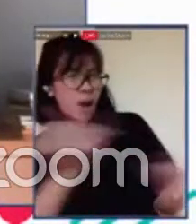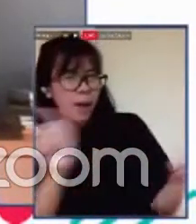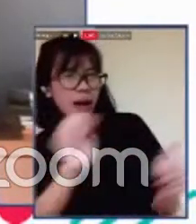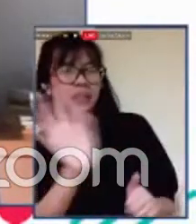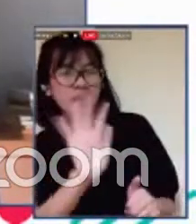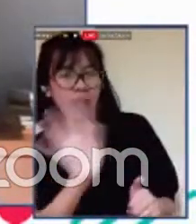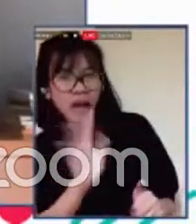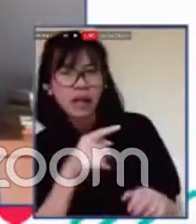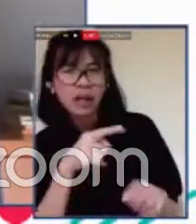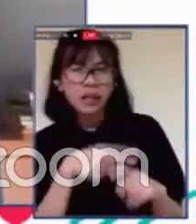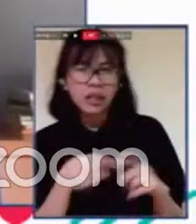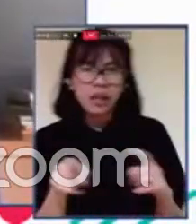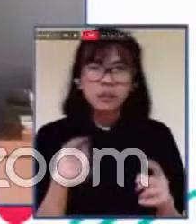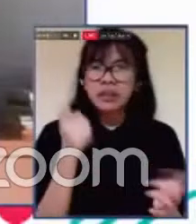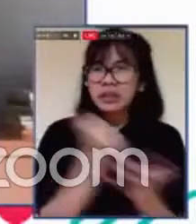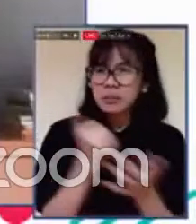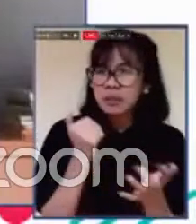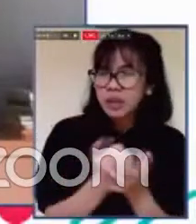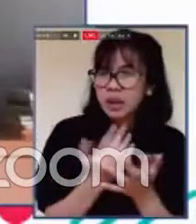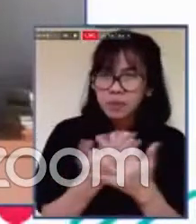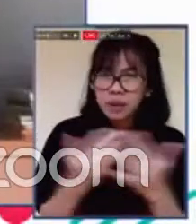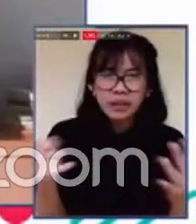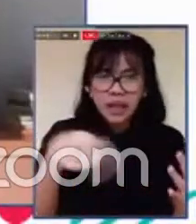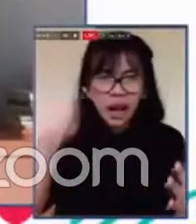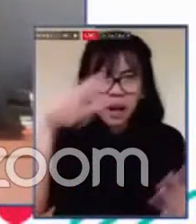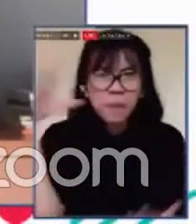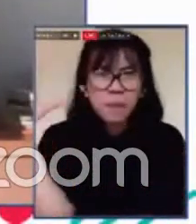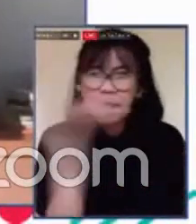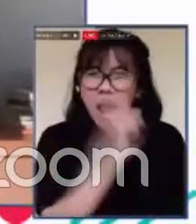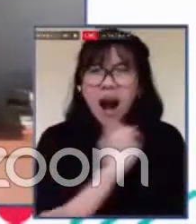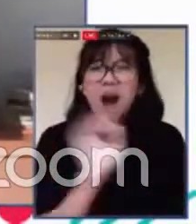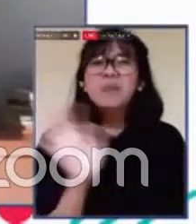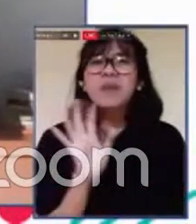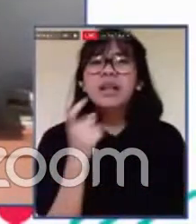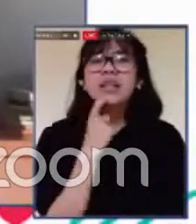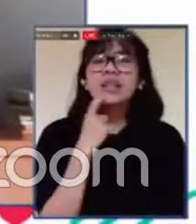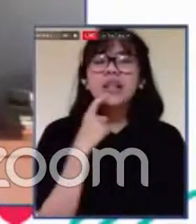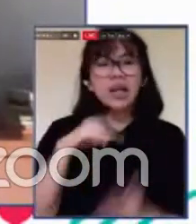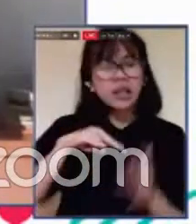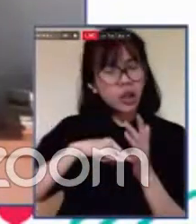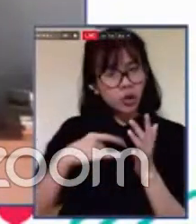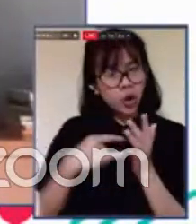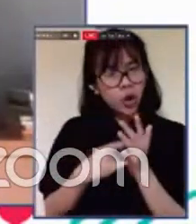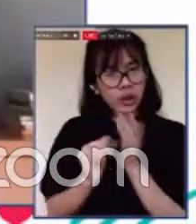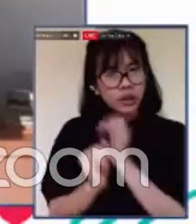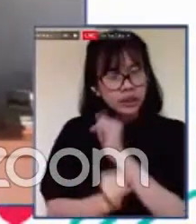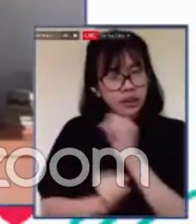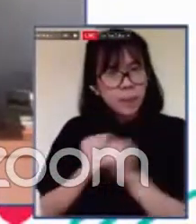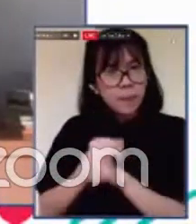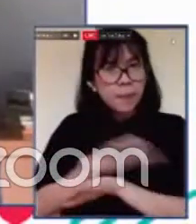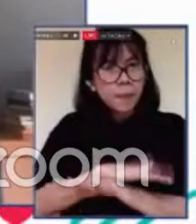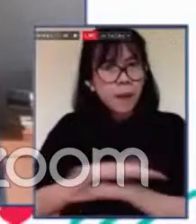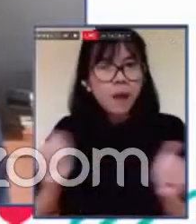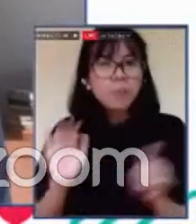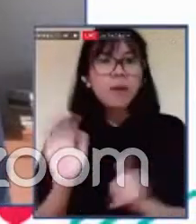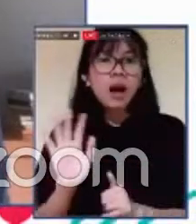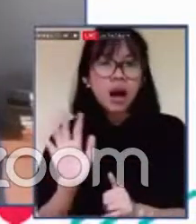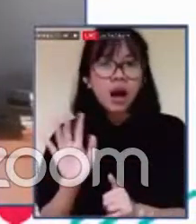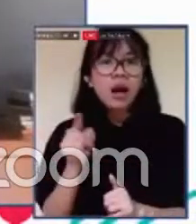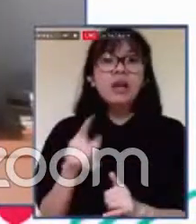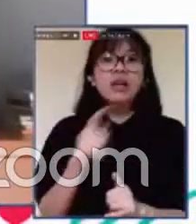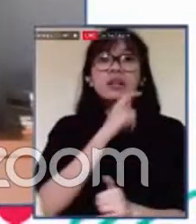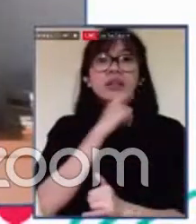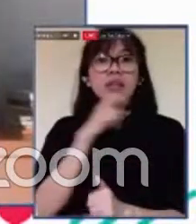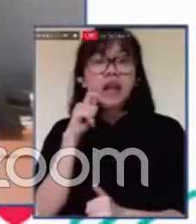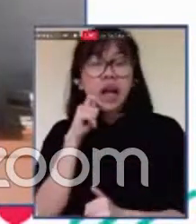sedemikian pahamnya warganet tentang keamanan digital tersebut? Faktanya di negara produsen teknologi digital nomor